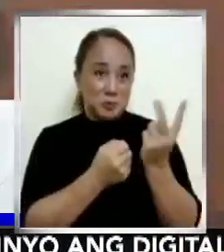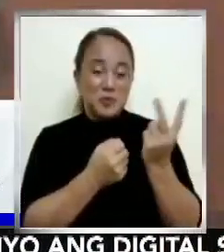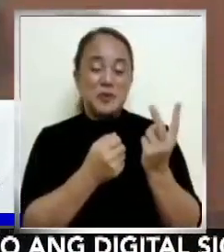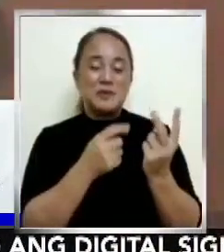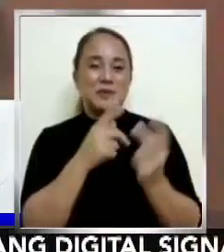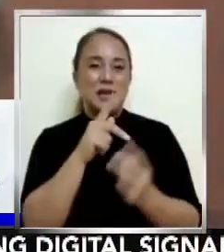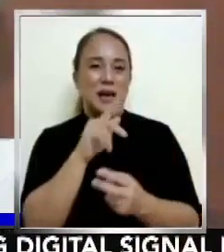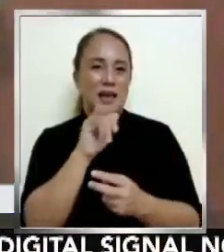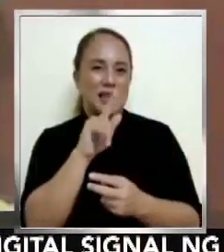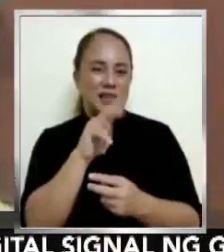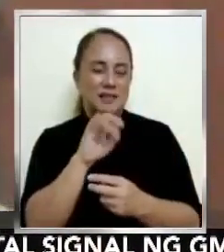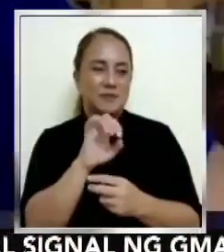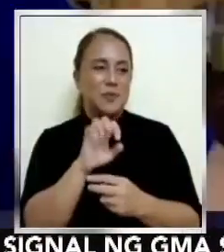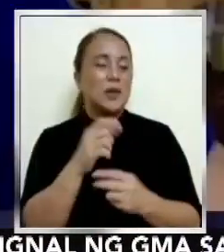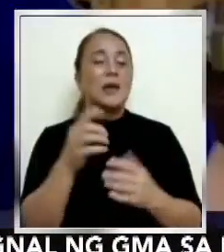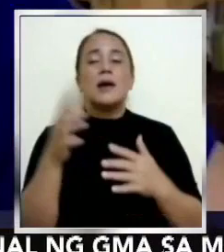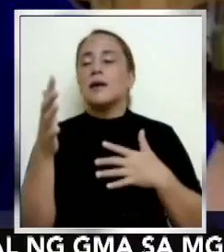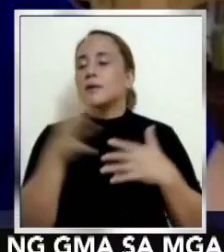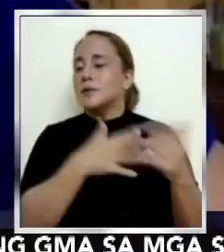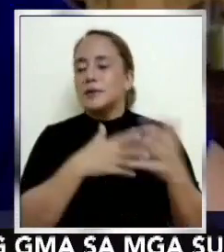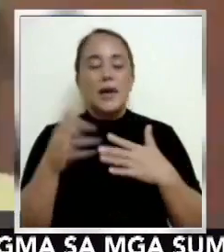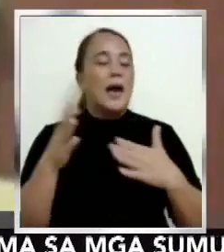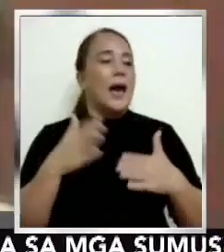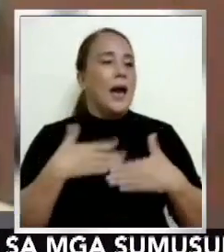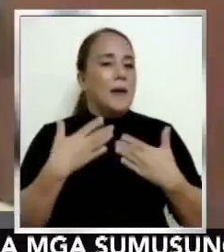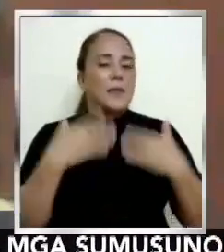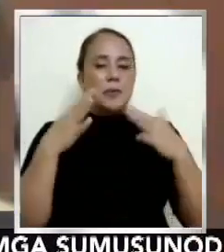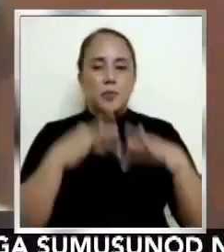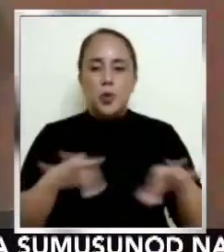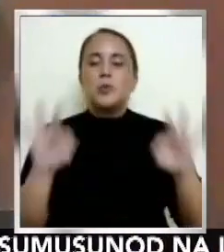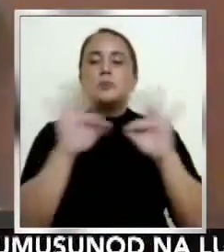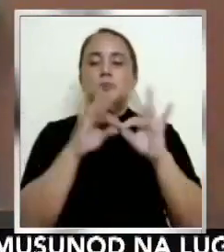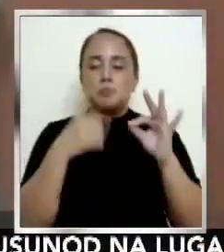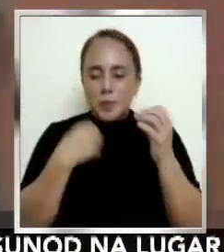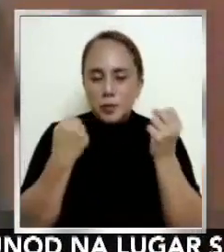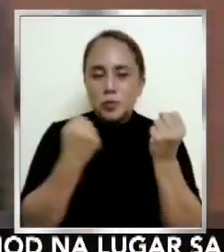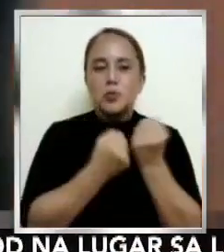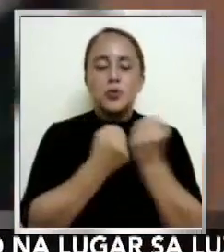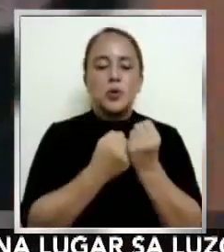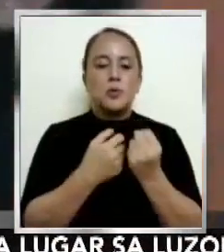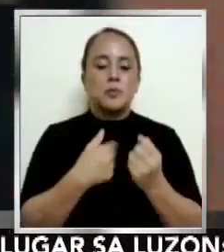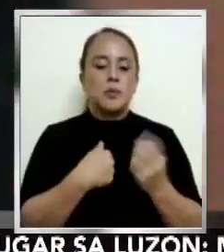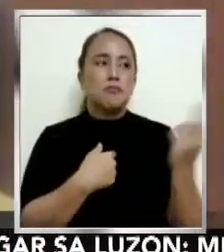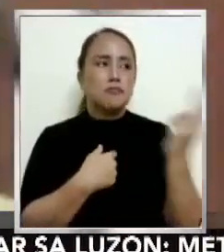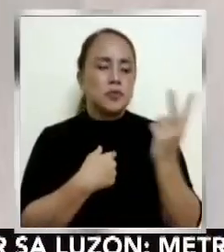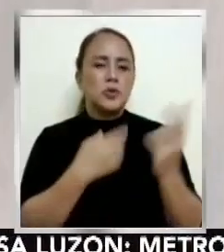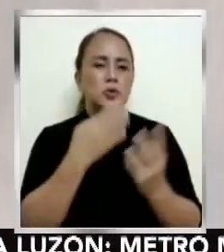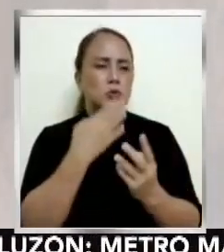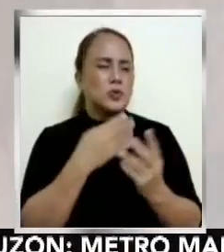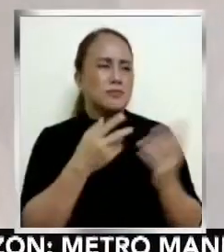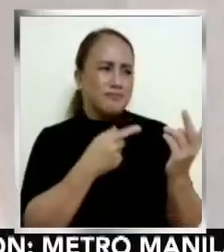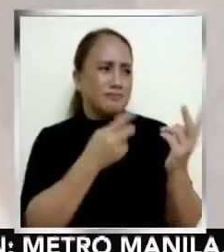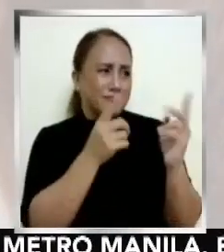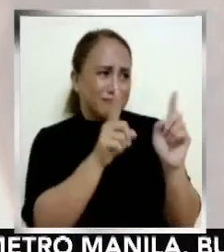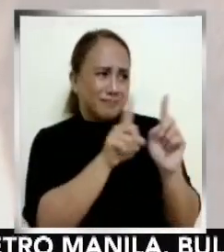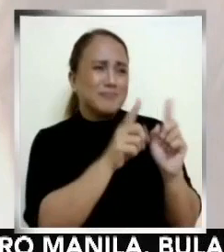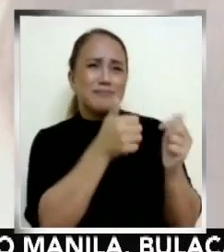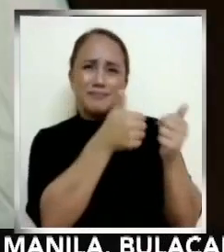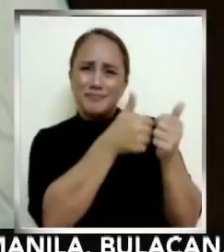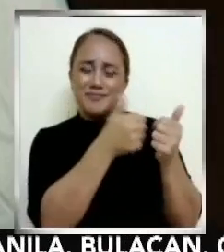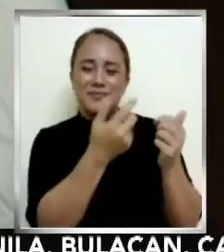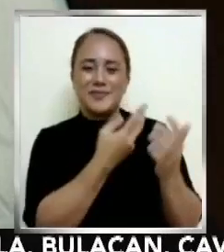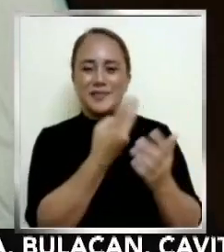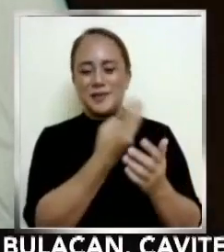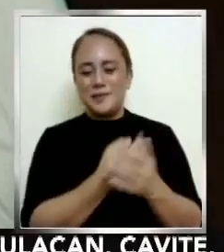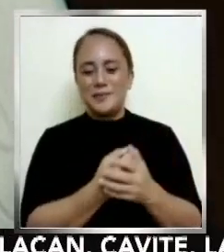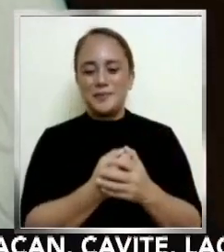saan po si Mavy happy, then I'll go for it. They're sweet po and tsaka bagay naman po sila on and